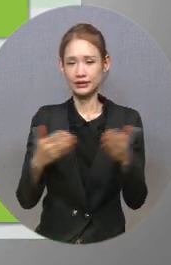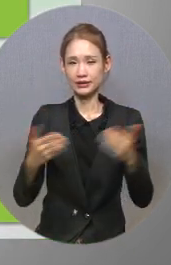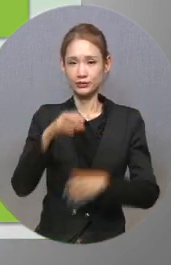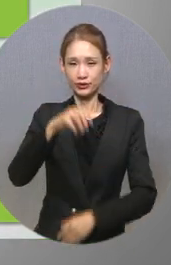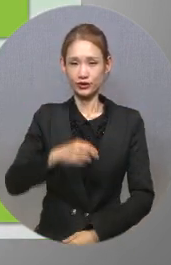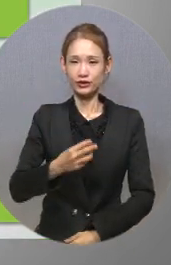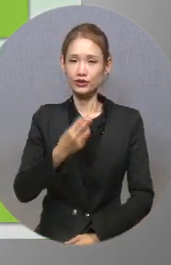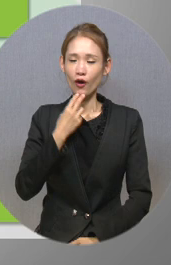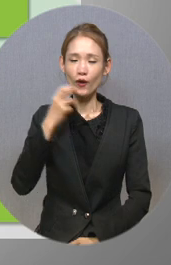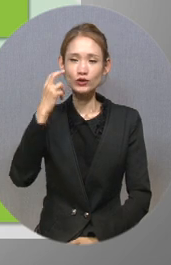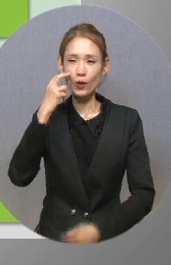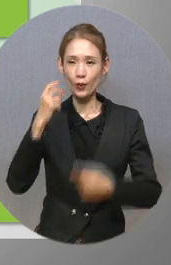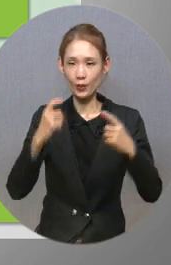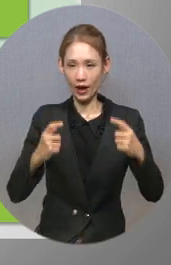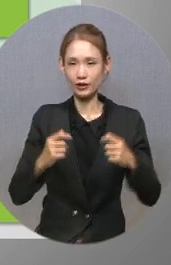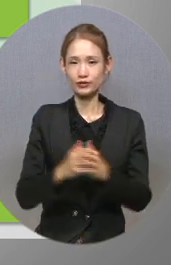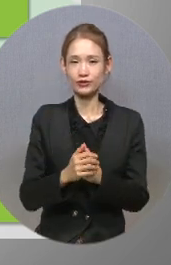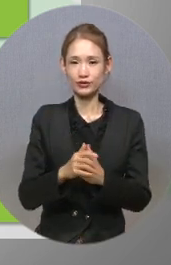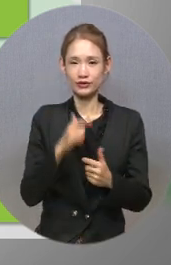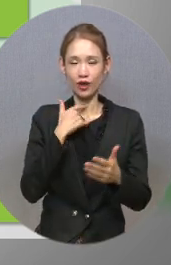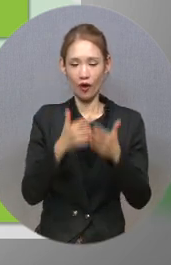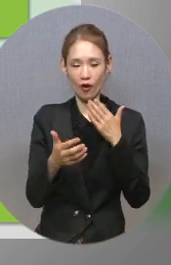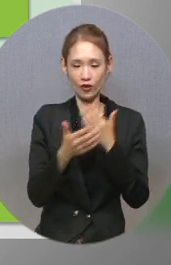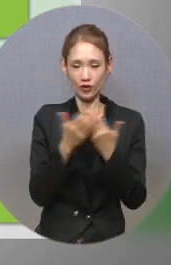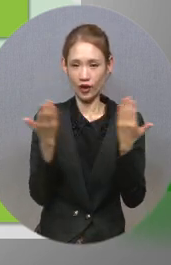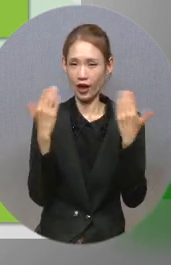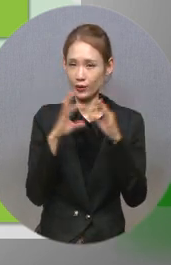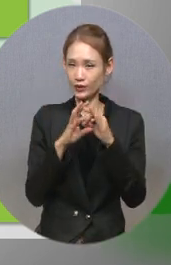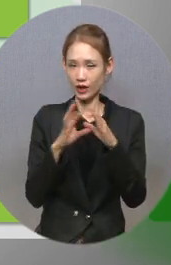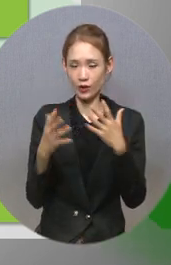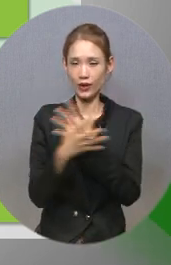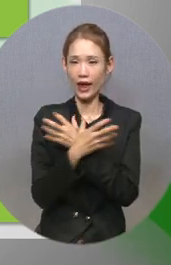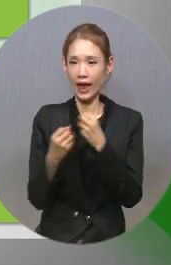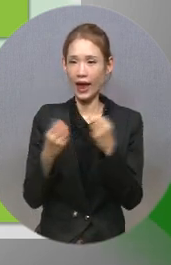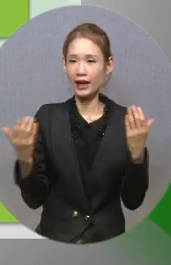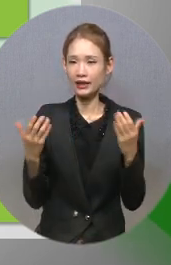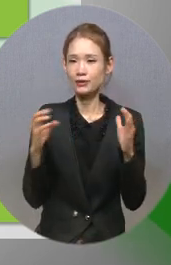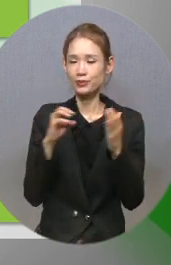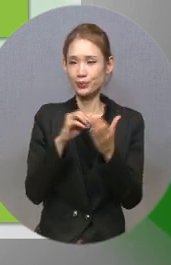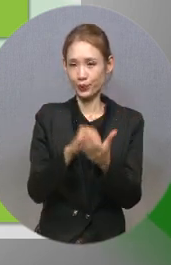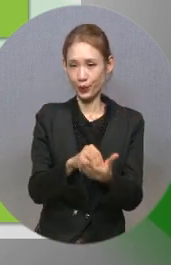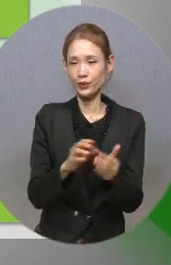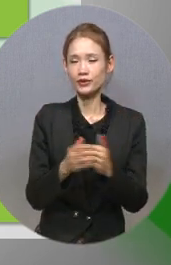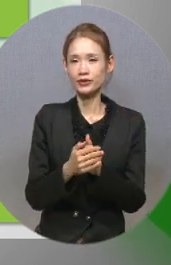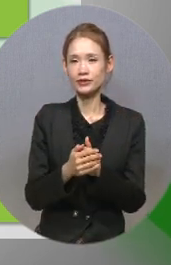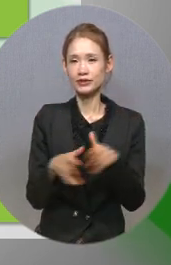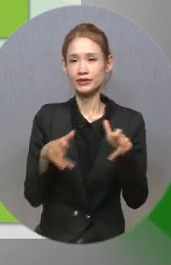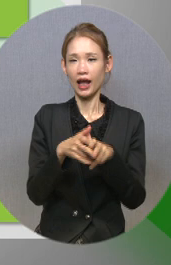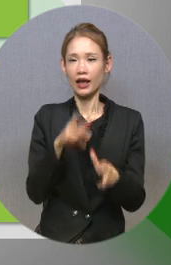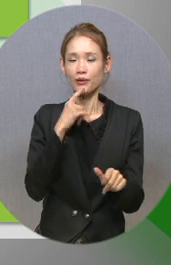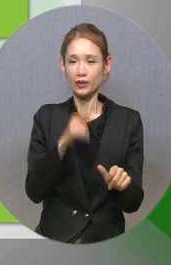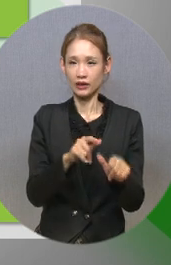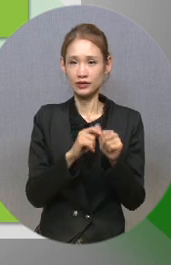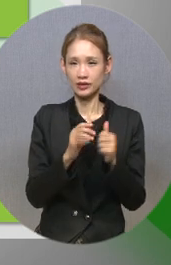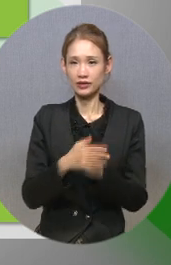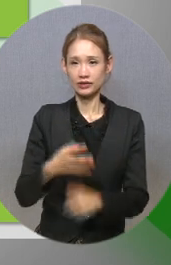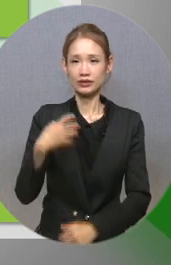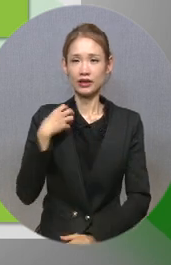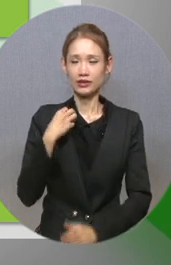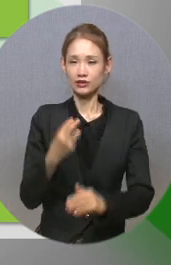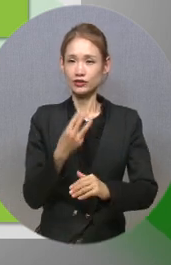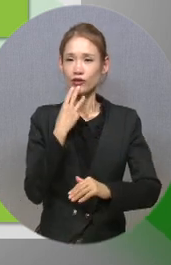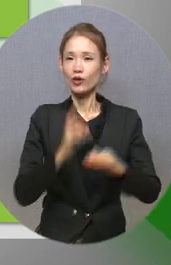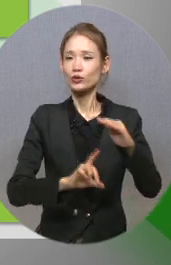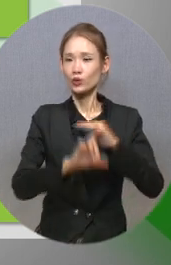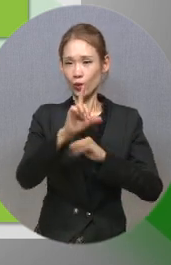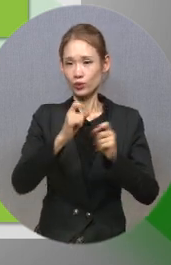서울특별시 송파구입니다. 경력과 학력은 무관하며 계약직을 채용합니다. 장애인만 채용하며 담당기사는